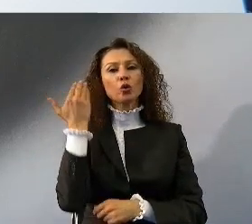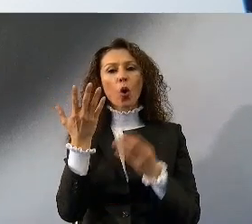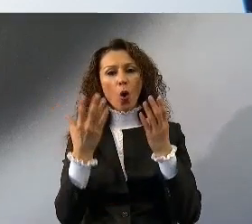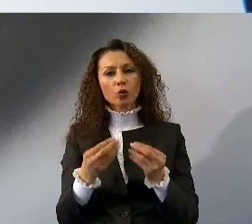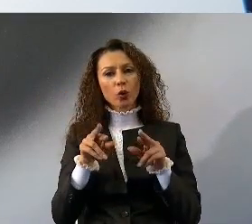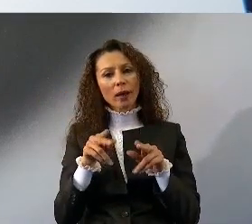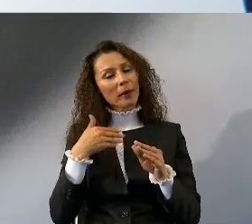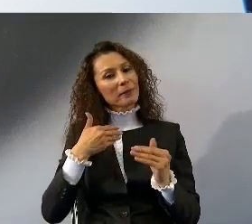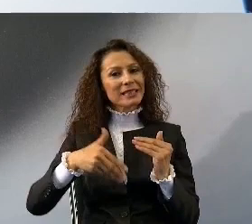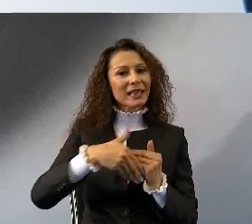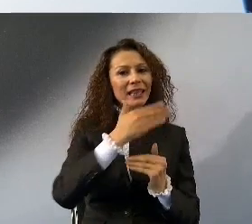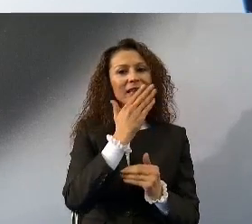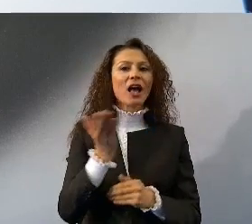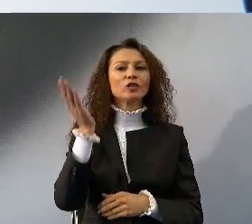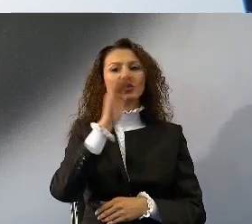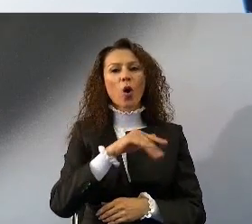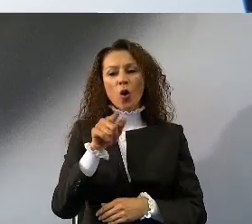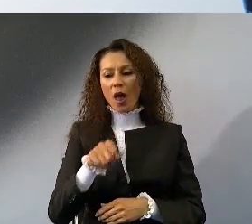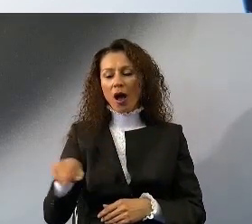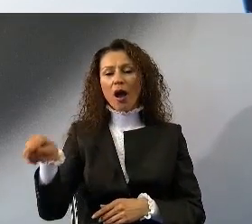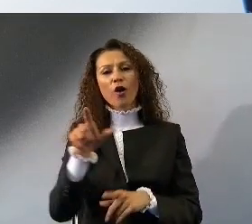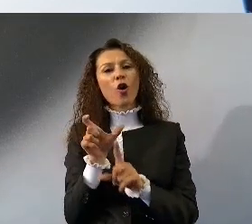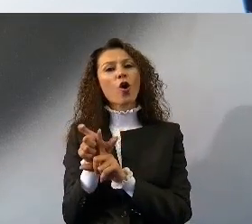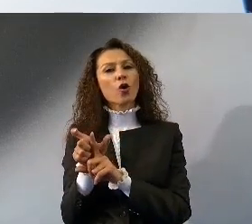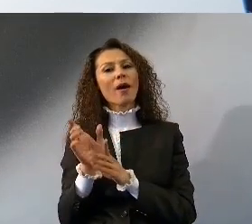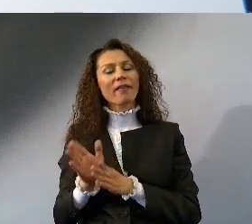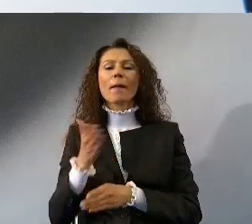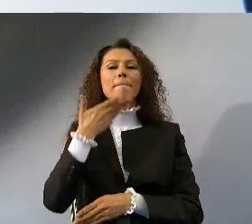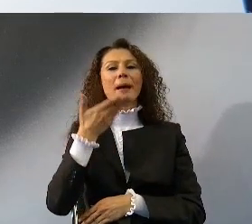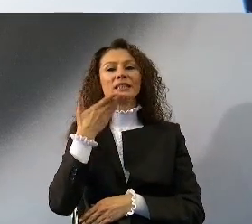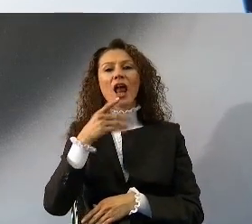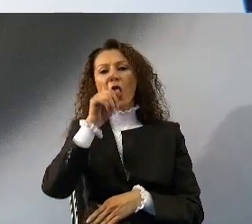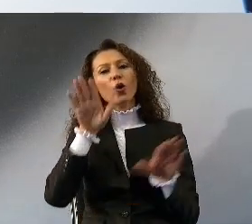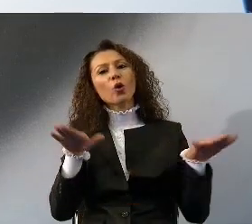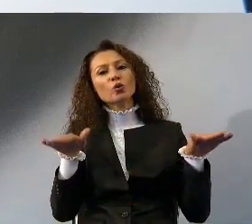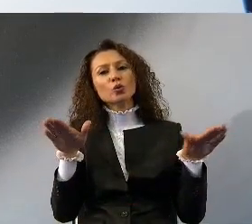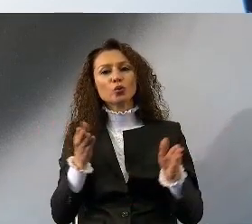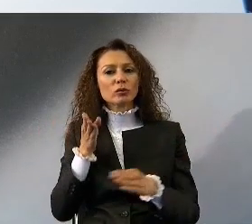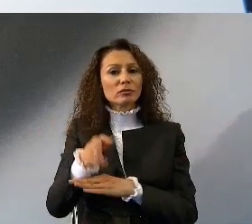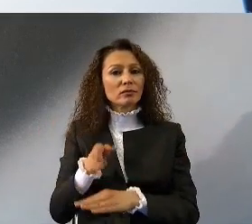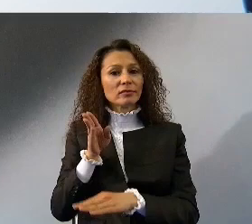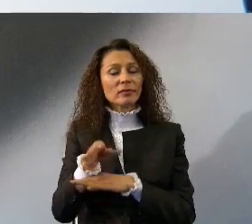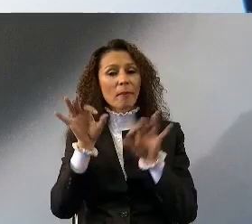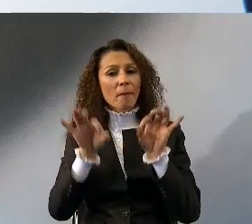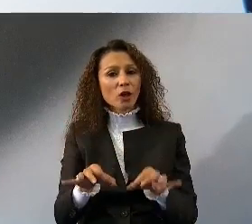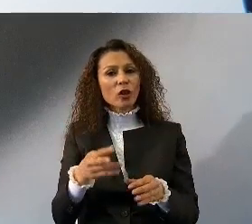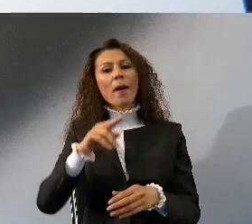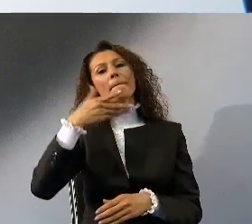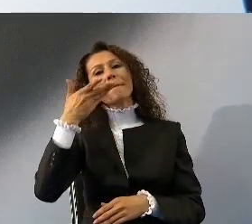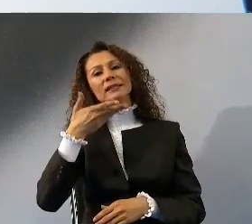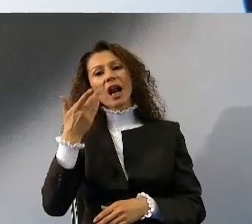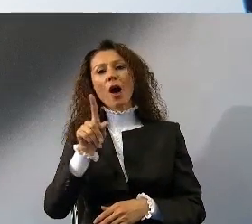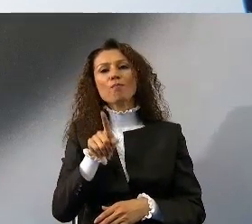biz gittikten sonra da varlıklarını korumaya devam ediyor. Mesela kuşlar dolaşmaya başlıyor. Mesela